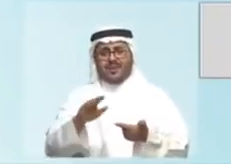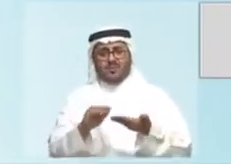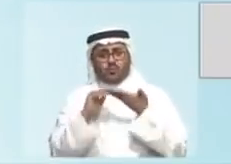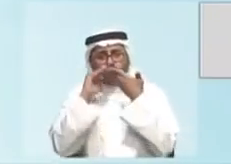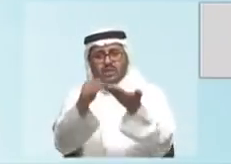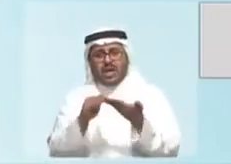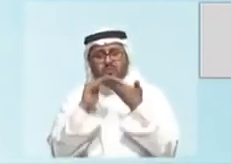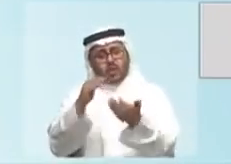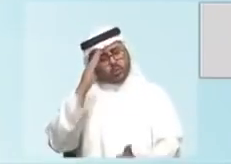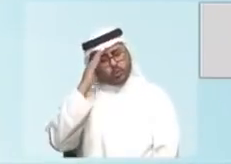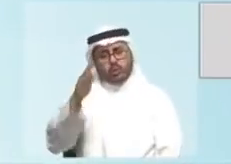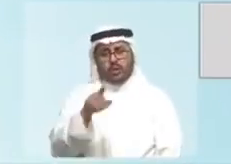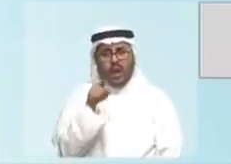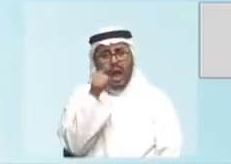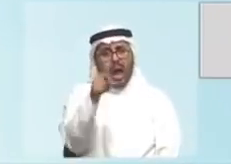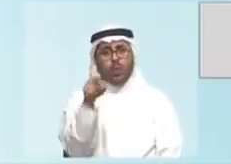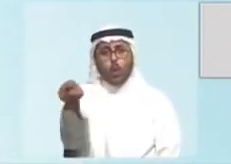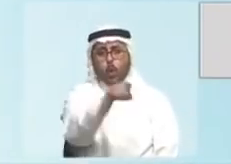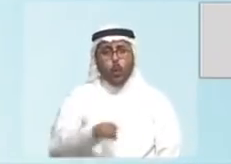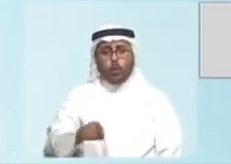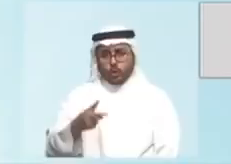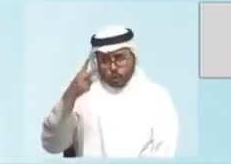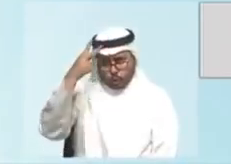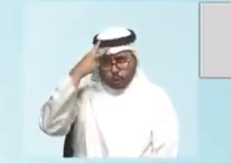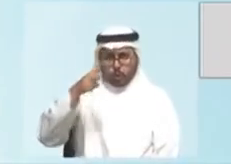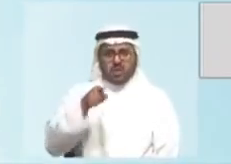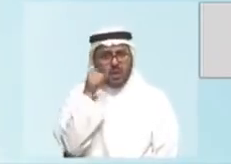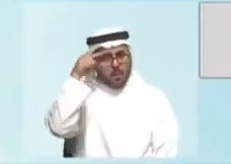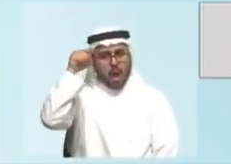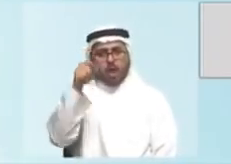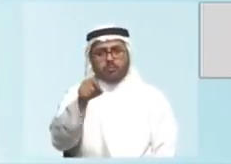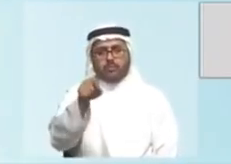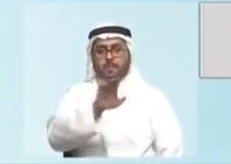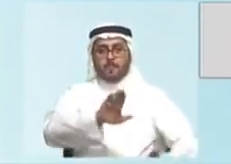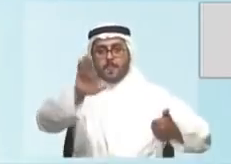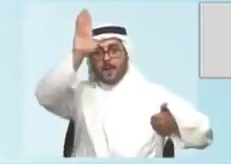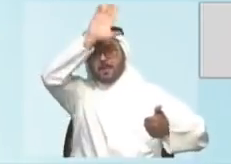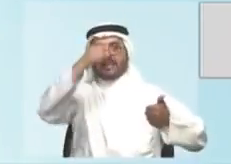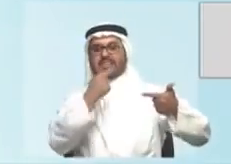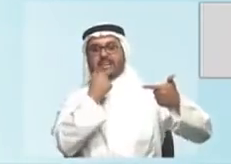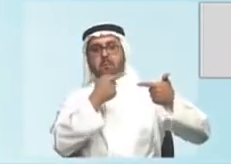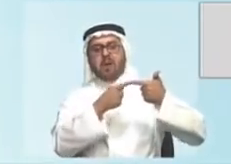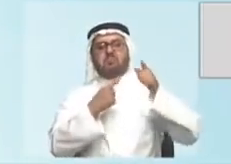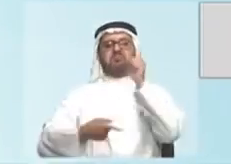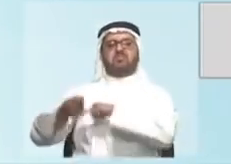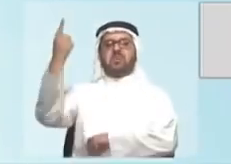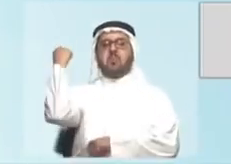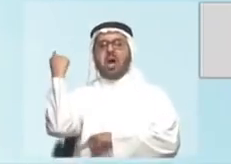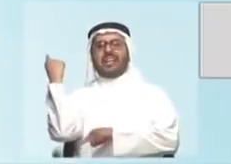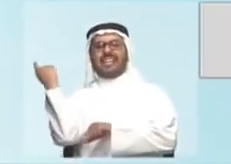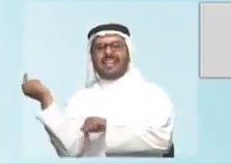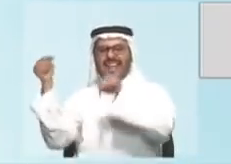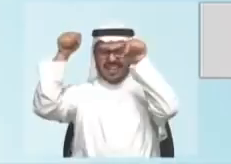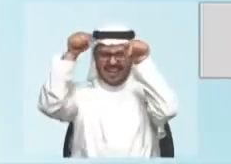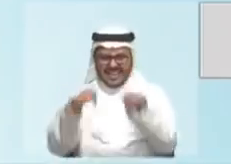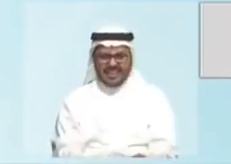فلسطين. هذه هي مواقف المملكة، هذه مواقف الملك سلمان من ذاك الزمن